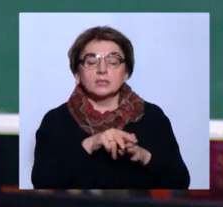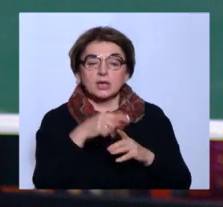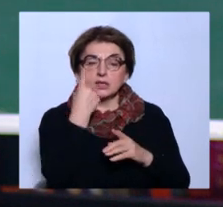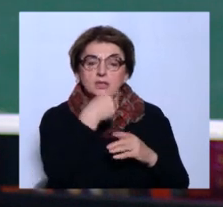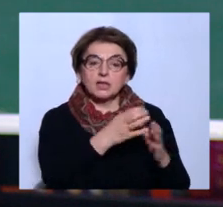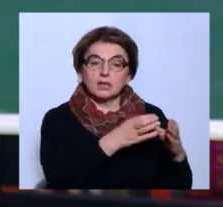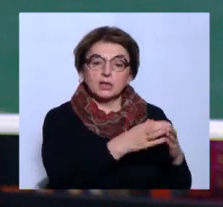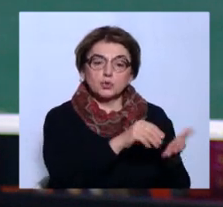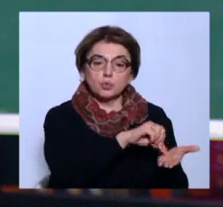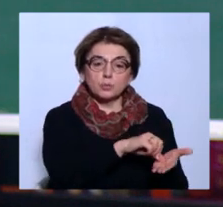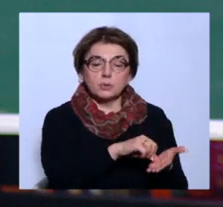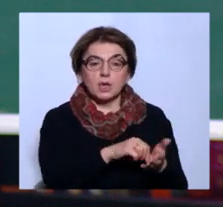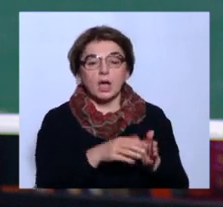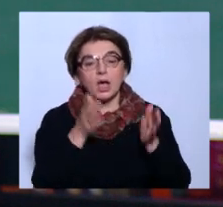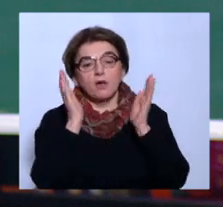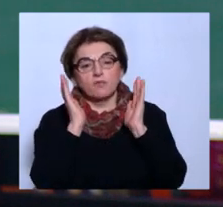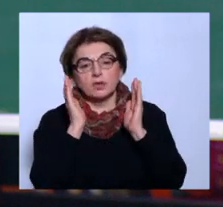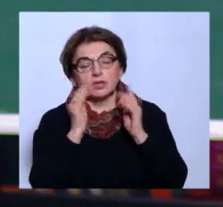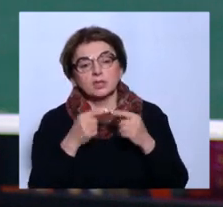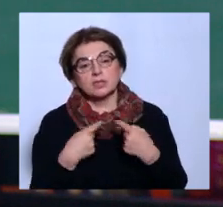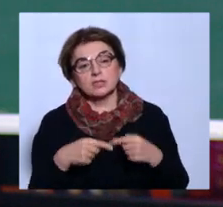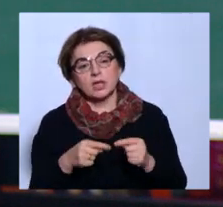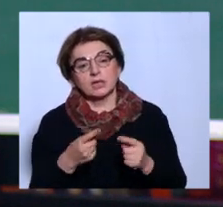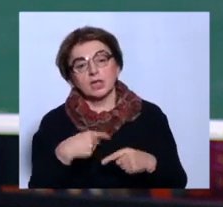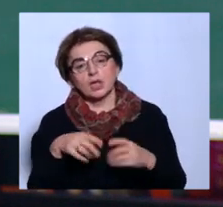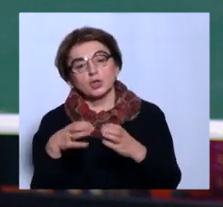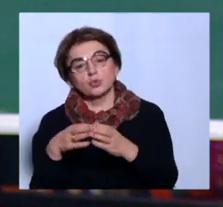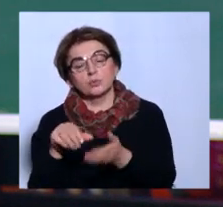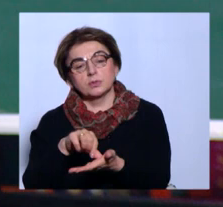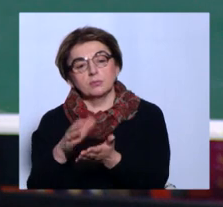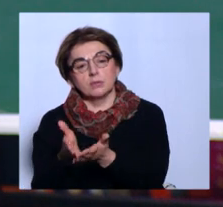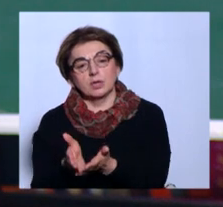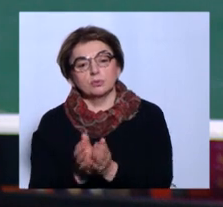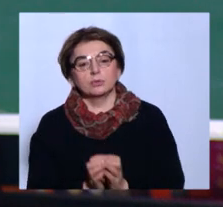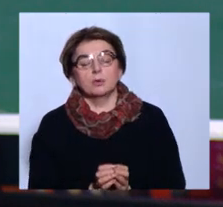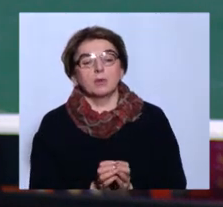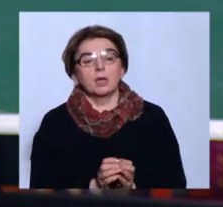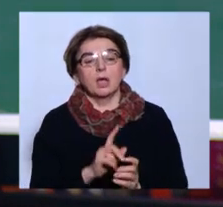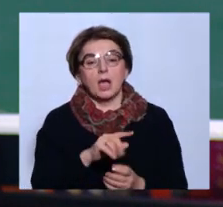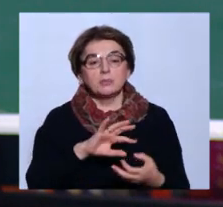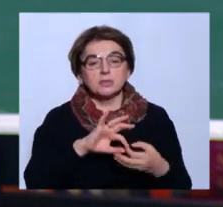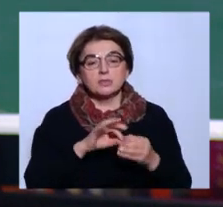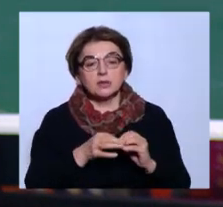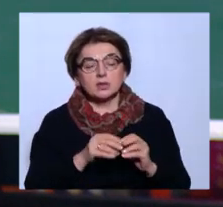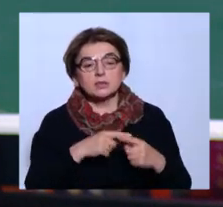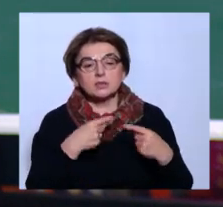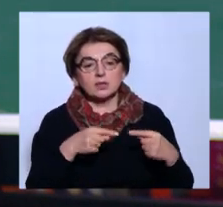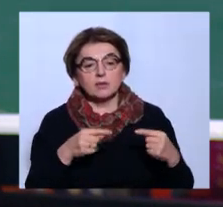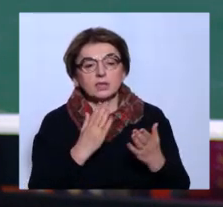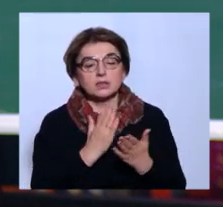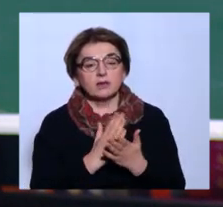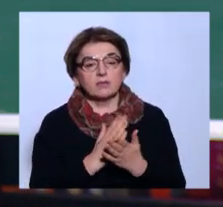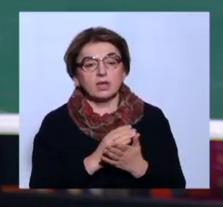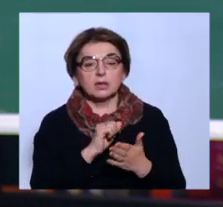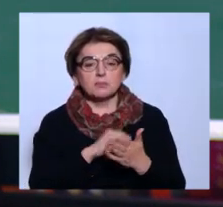სახეობას მიეკუთვნება და ვირი, ესე ვთქვათ, ცალკე სახეობას მიეკუთვნება. კრიტერიუმები არის სხვადასხვა და